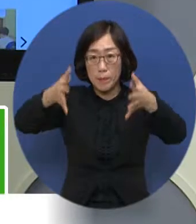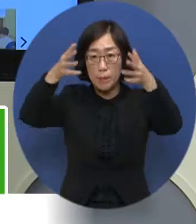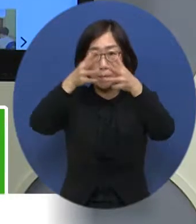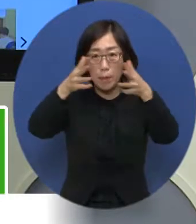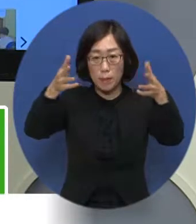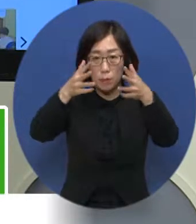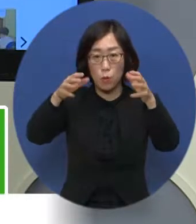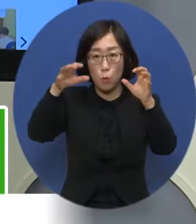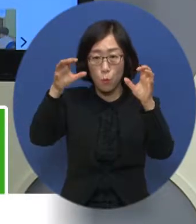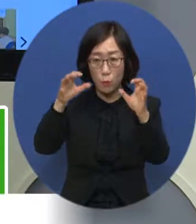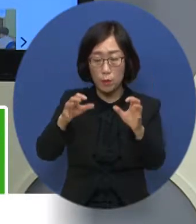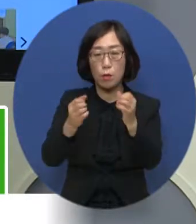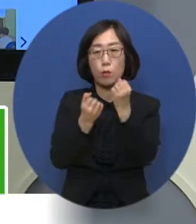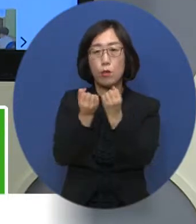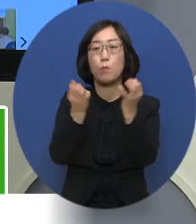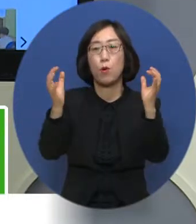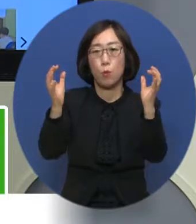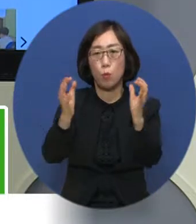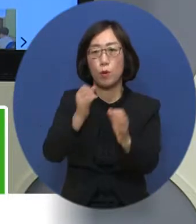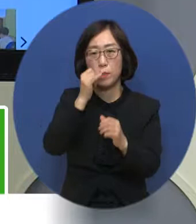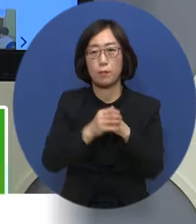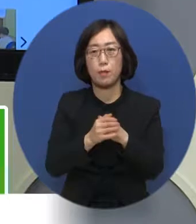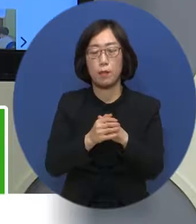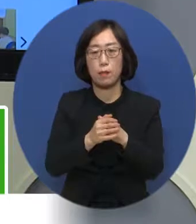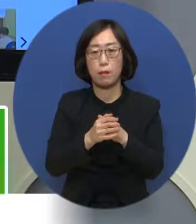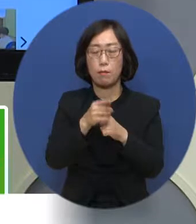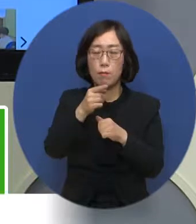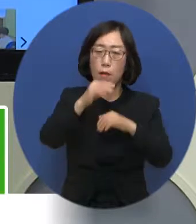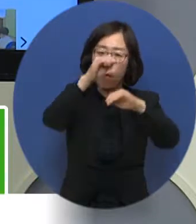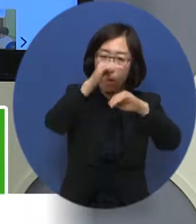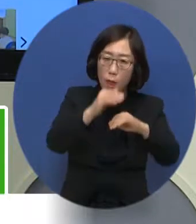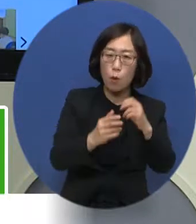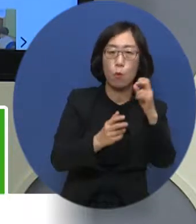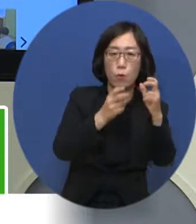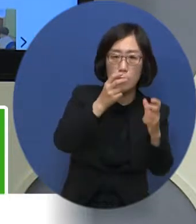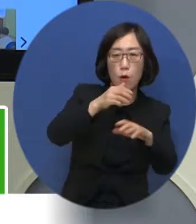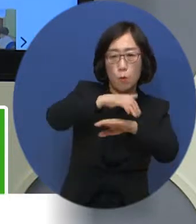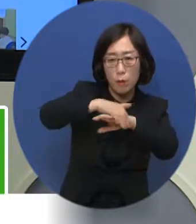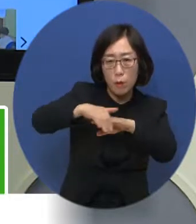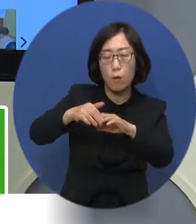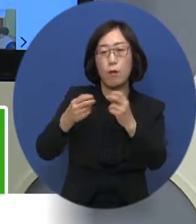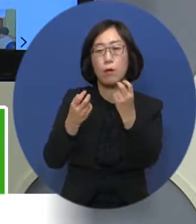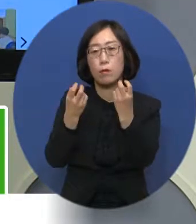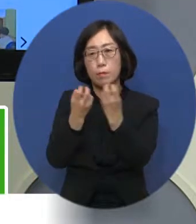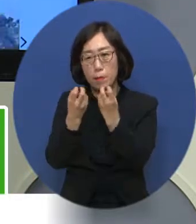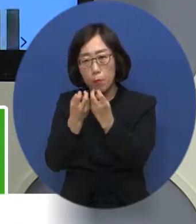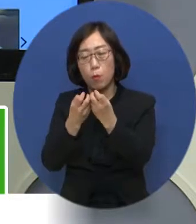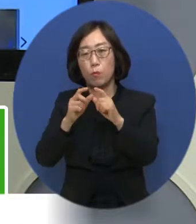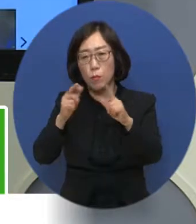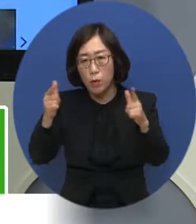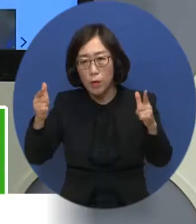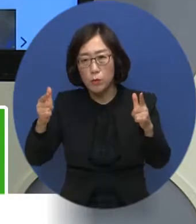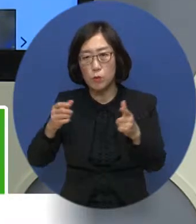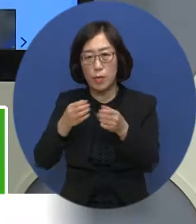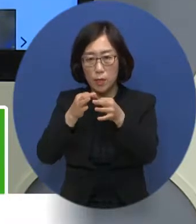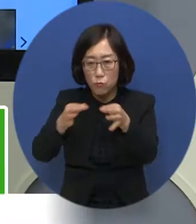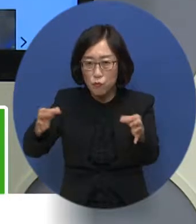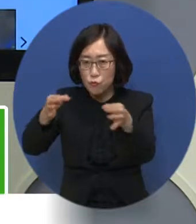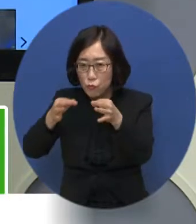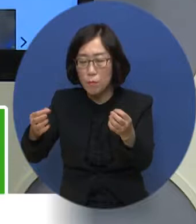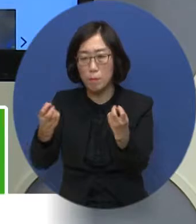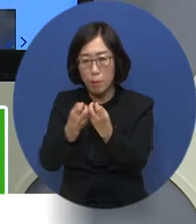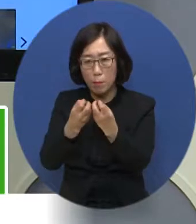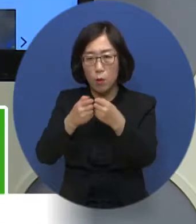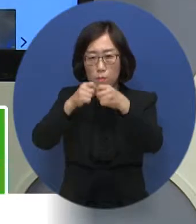사업 설명회를 개최합니다 공무 사업 내용과 서 계획서 작성 과 예산편성 기준 등을 상세하게 설명할